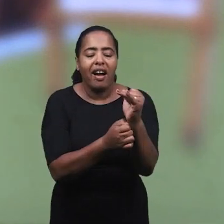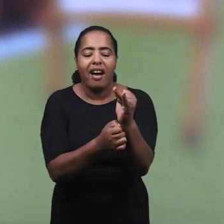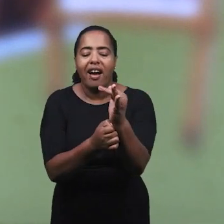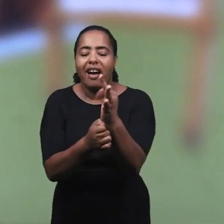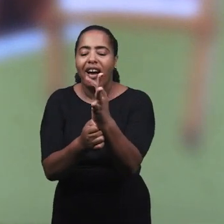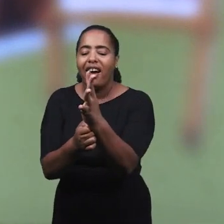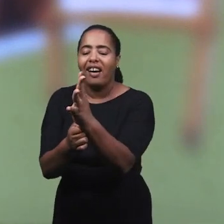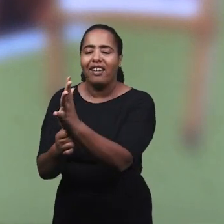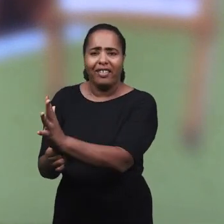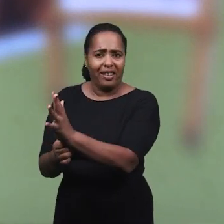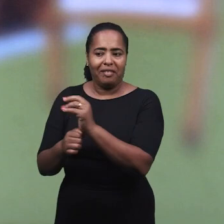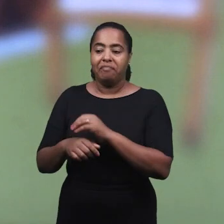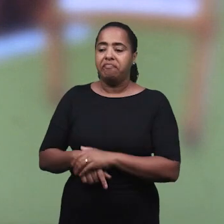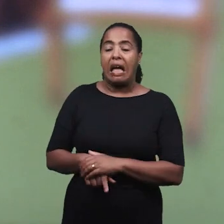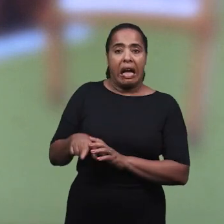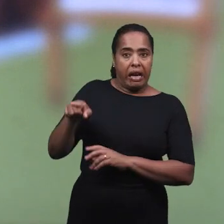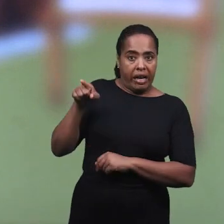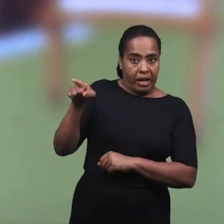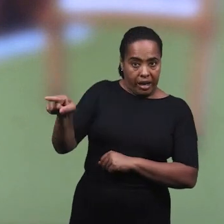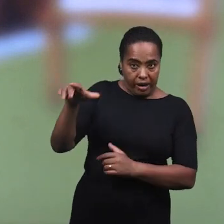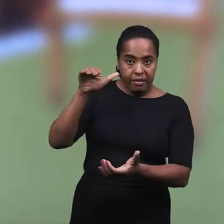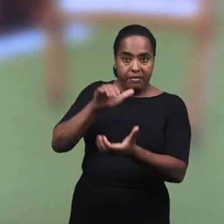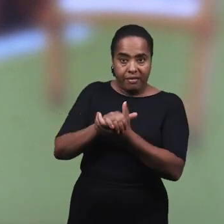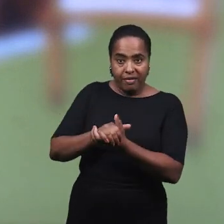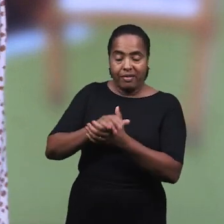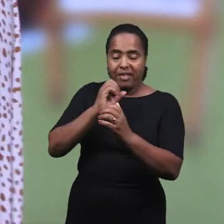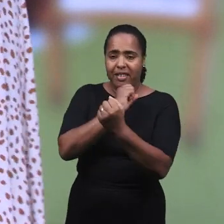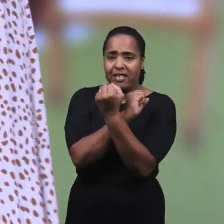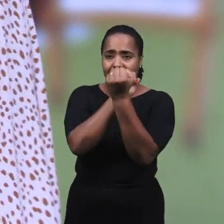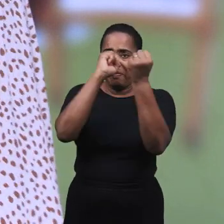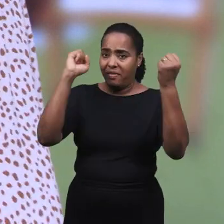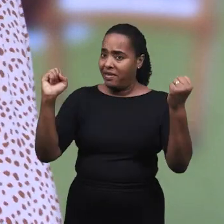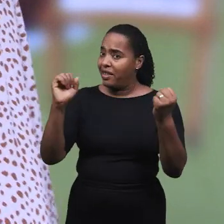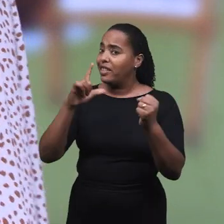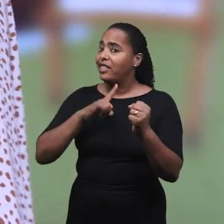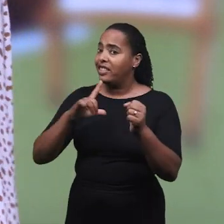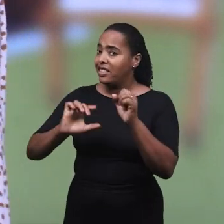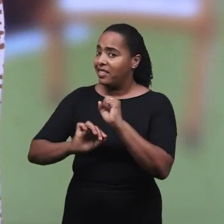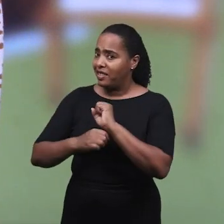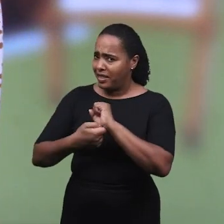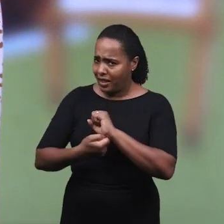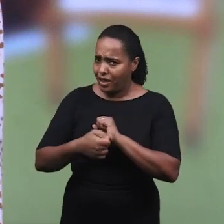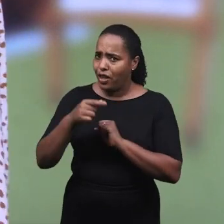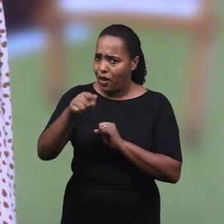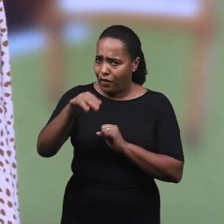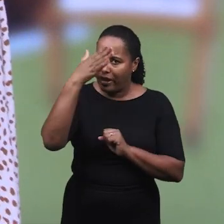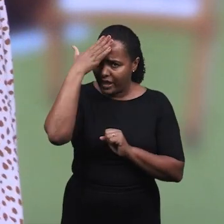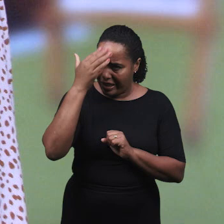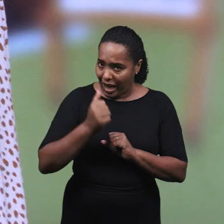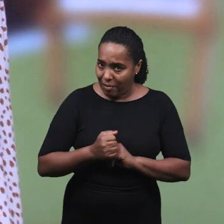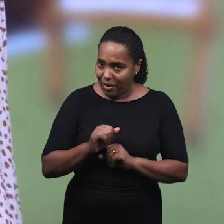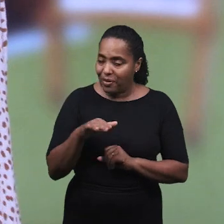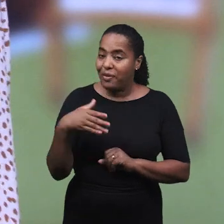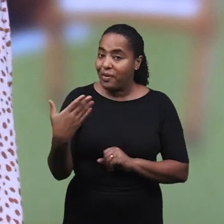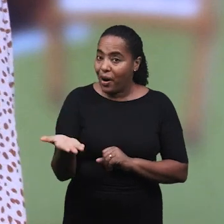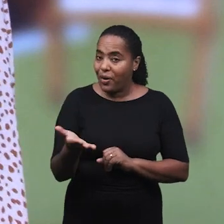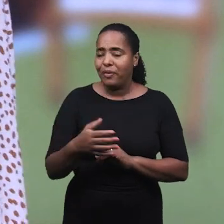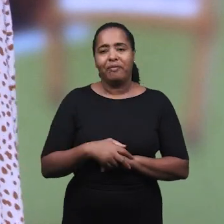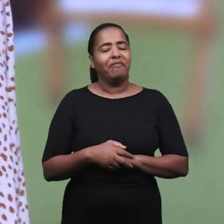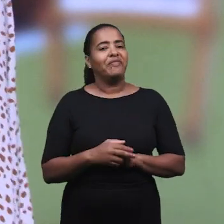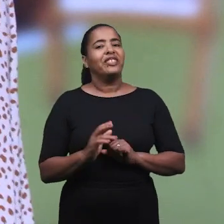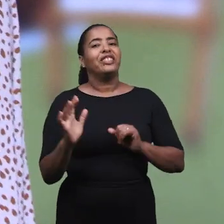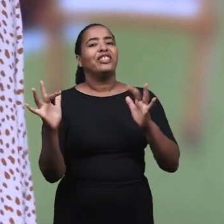qui révèle les secrets. Et le mariage de Samson, il existe un secret. Vous savez quel est le secret?